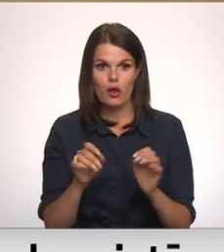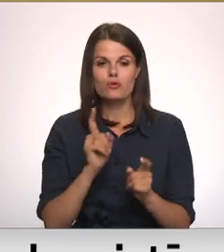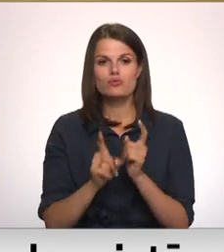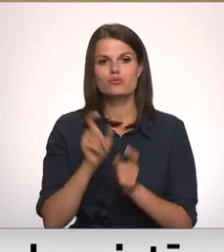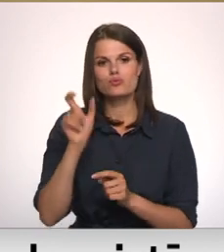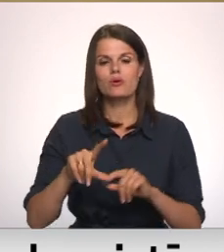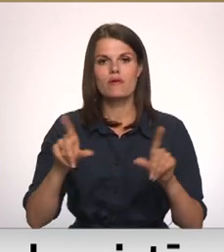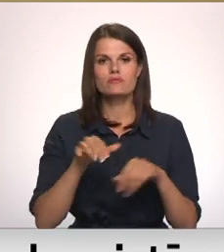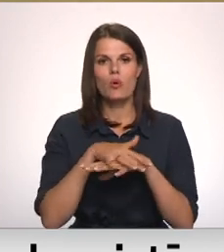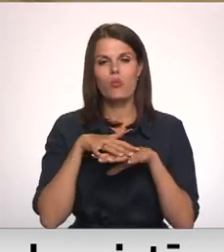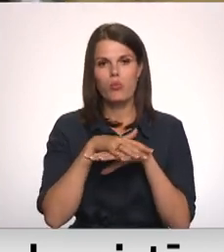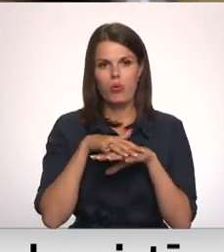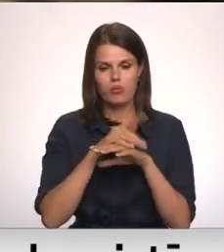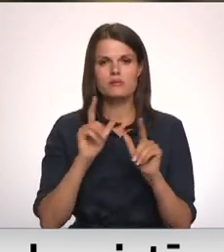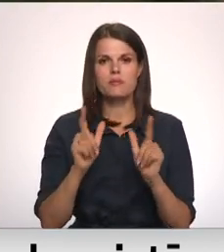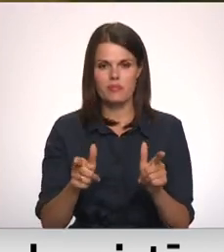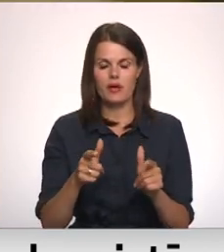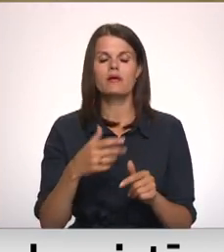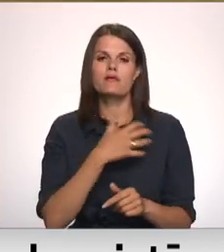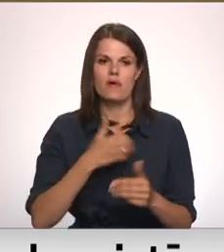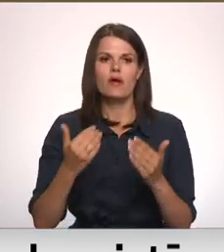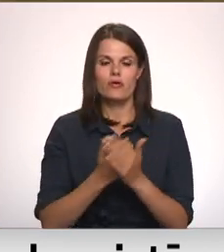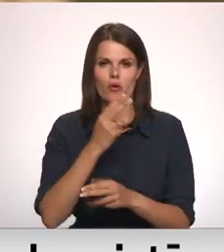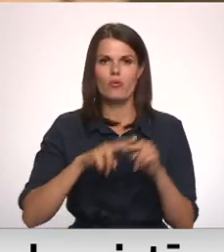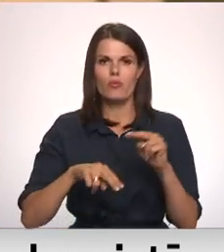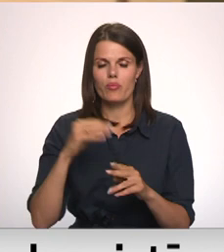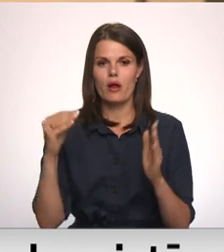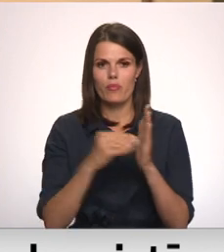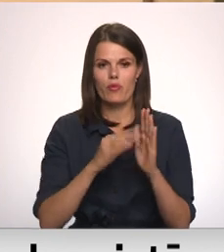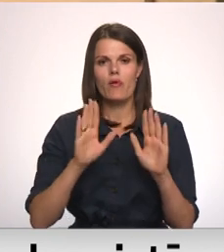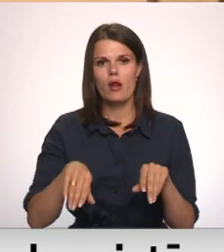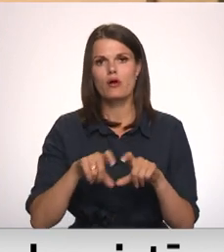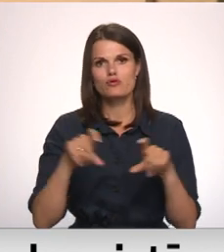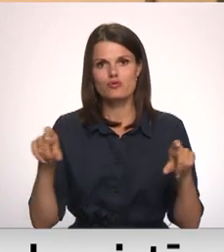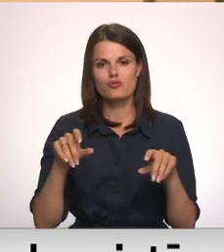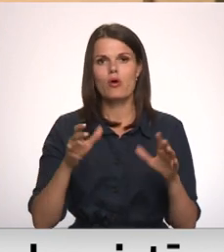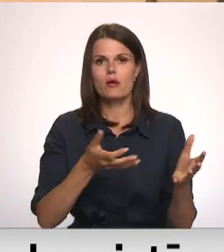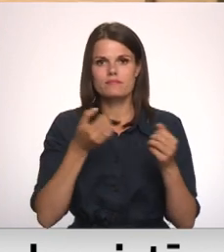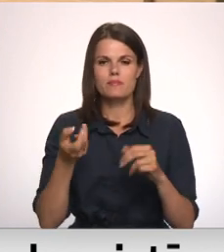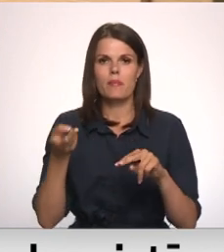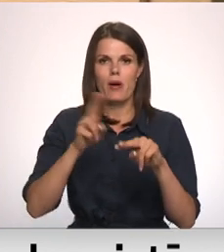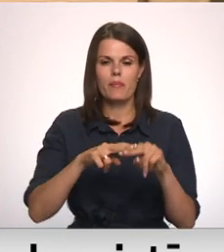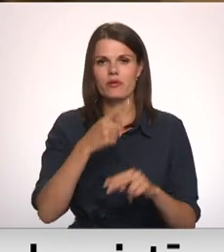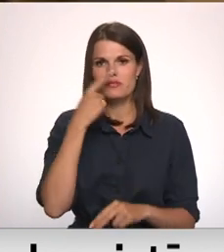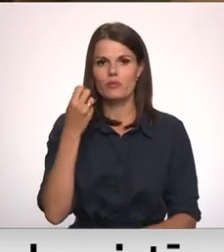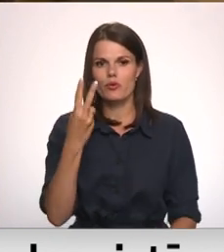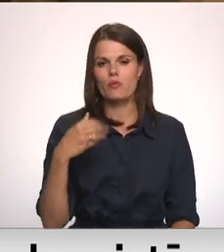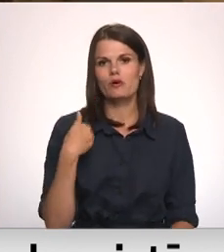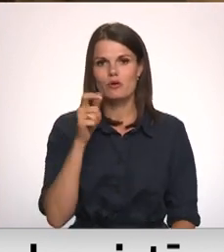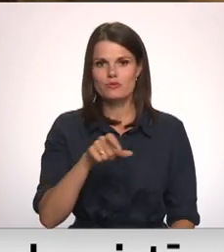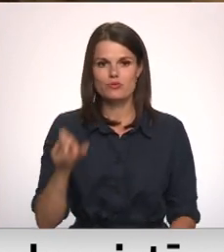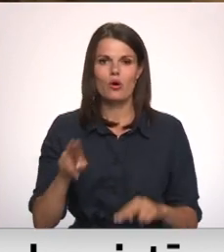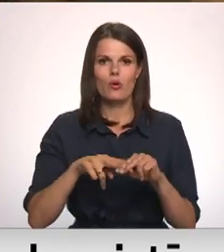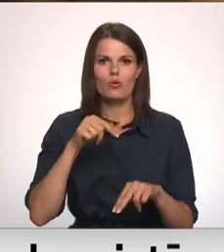Skolotāji vismaz publiski gan piekrīt jaunas piebūves būvniecībai, kas ļaus skolā uzņemt vēl 112 audzēkņus un